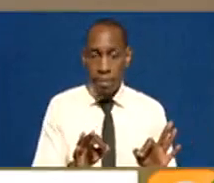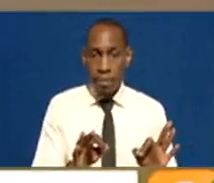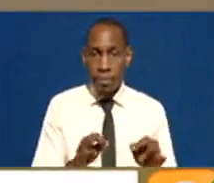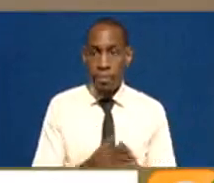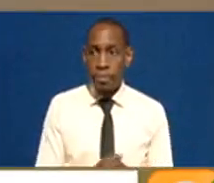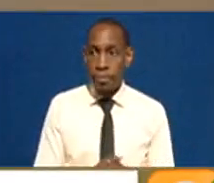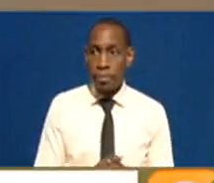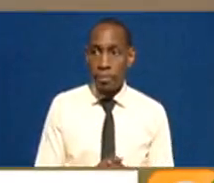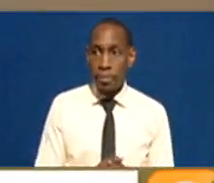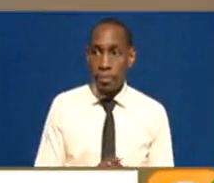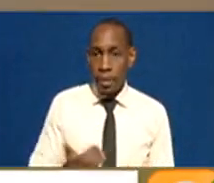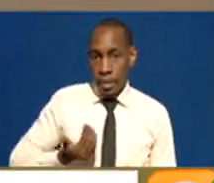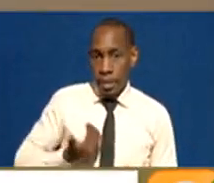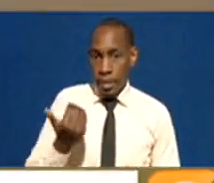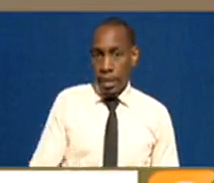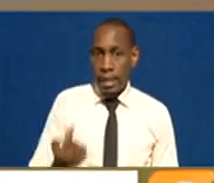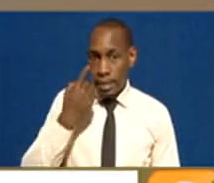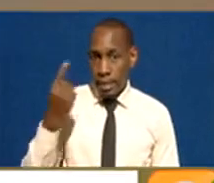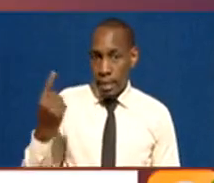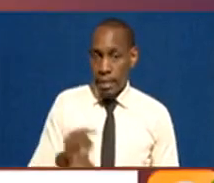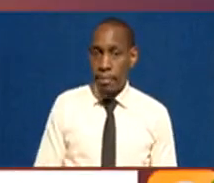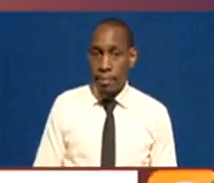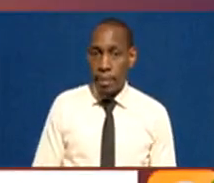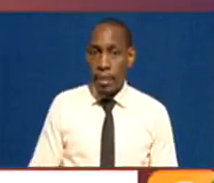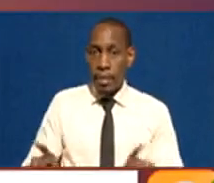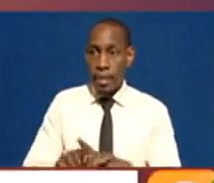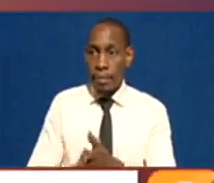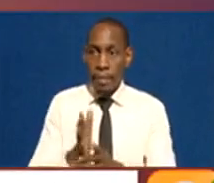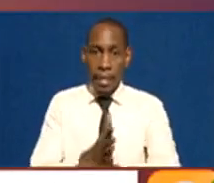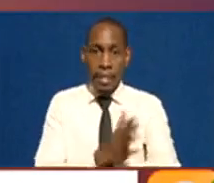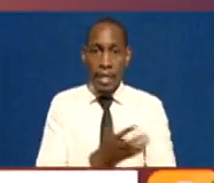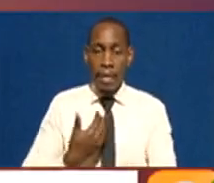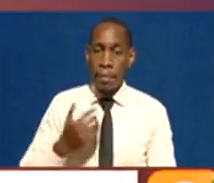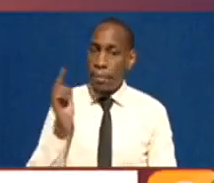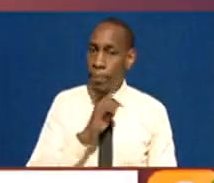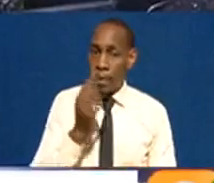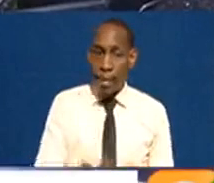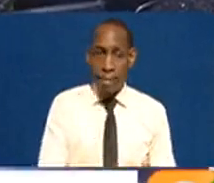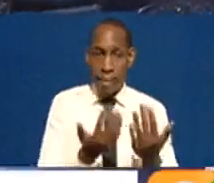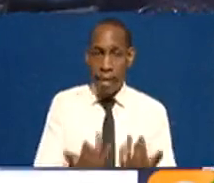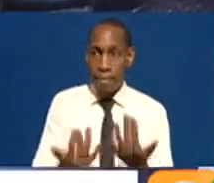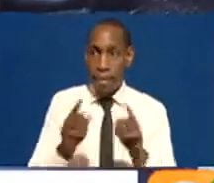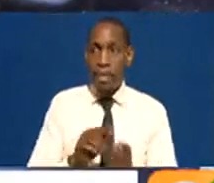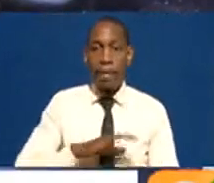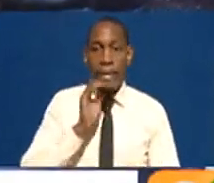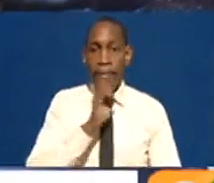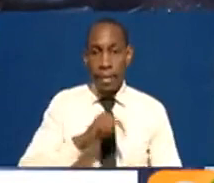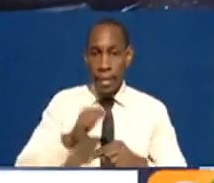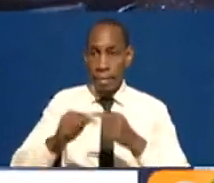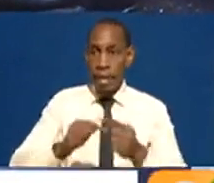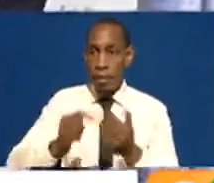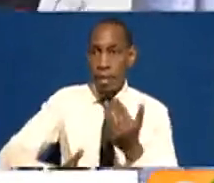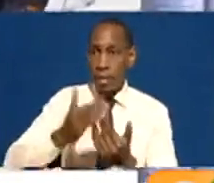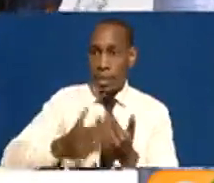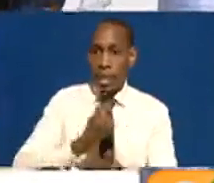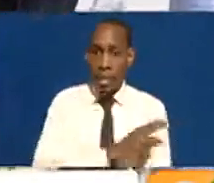today. Mwanawe Elizabeth Kelsey Mudheu alipata majeraha mabaya ya moto na alifariki akipokea